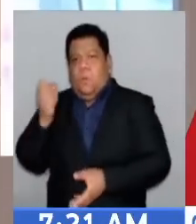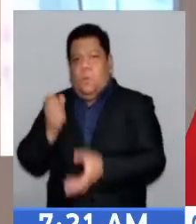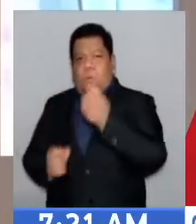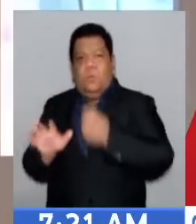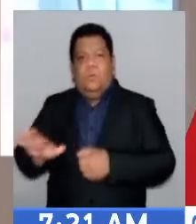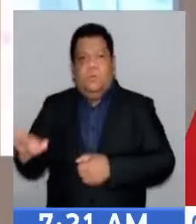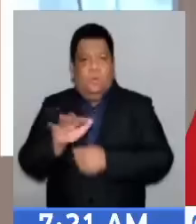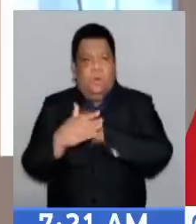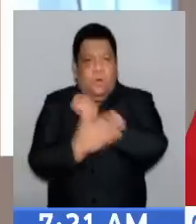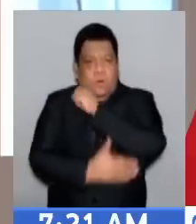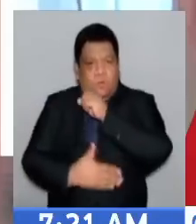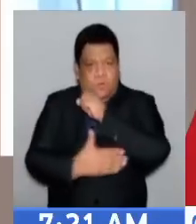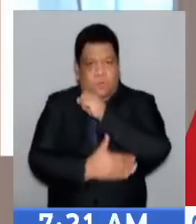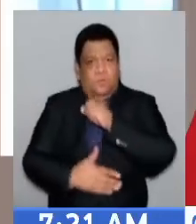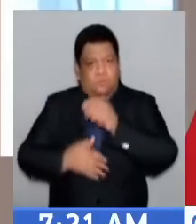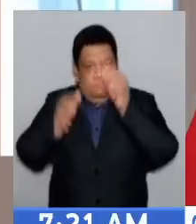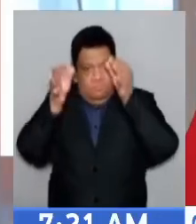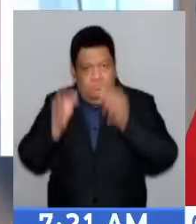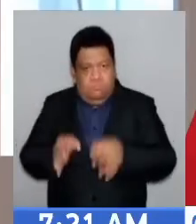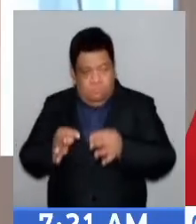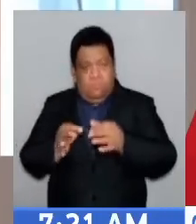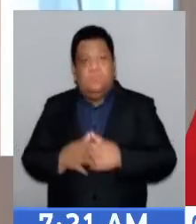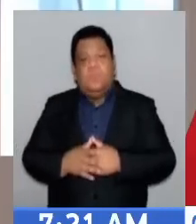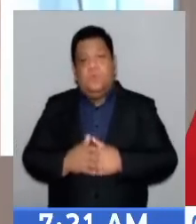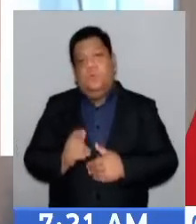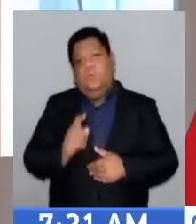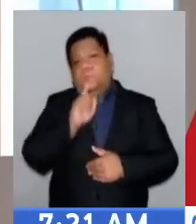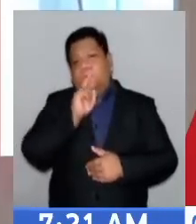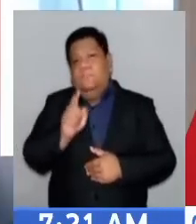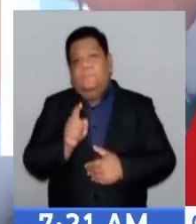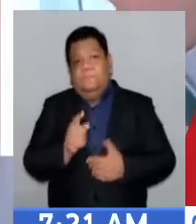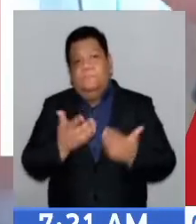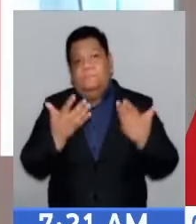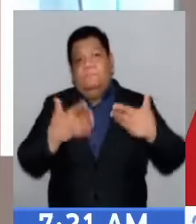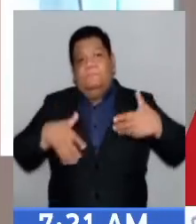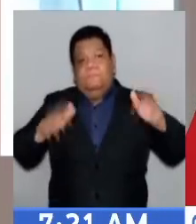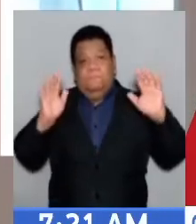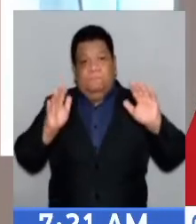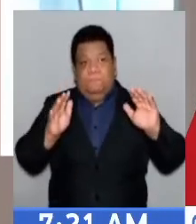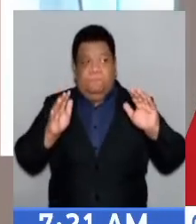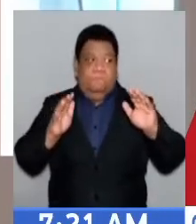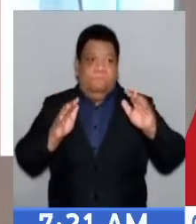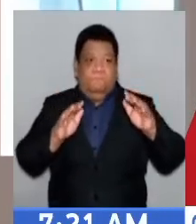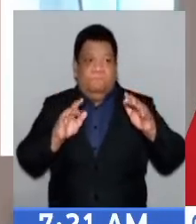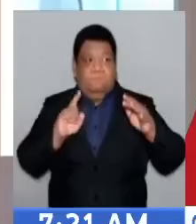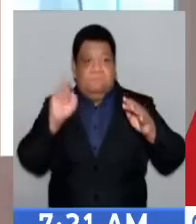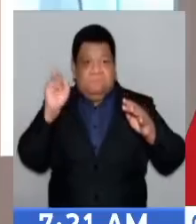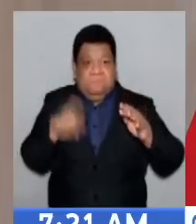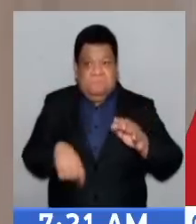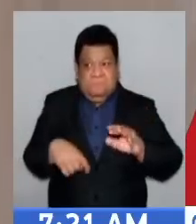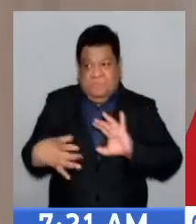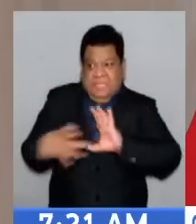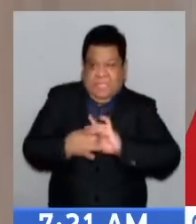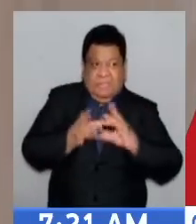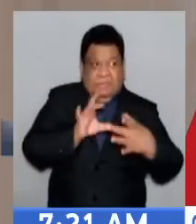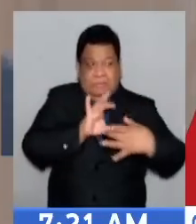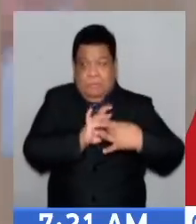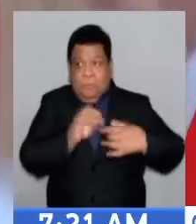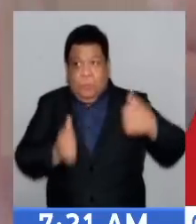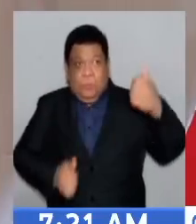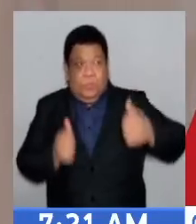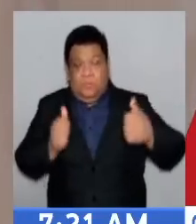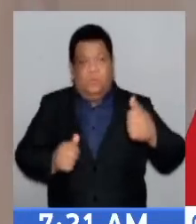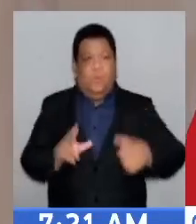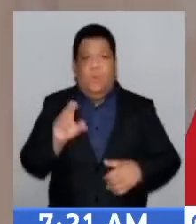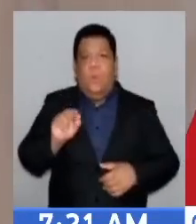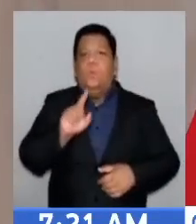that removes us immediately from that idea that you must choose. We choose our friends. We choose